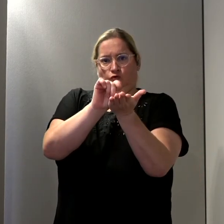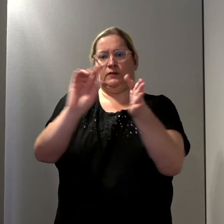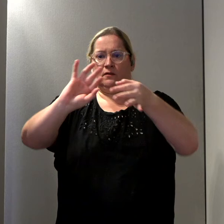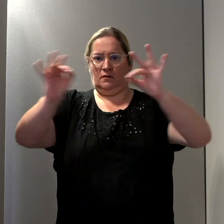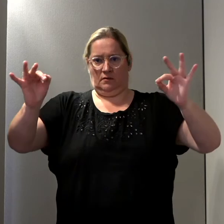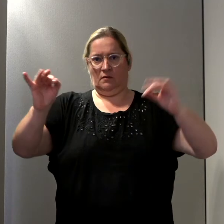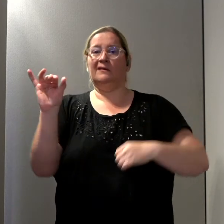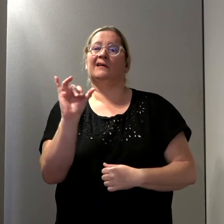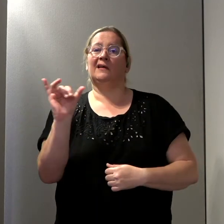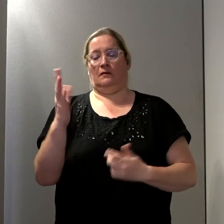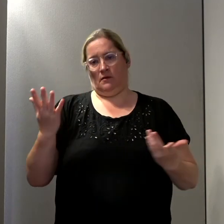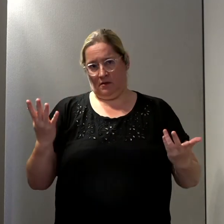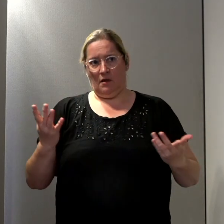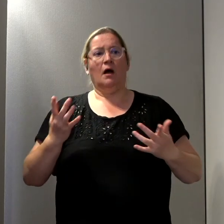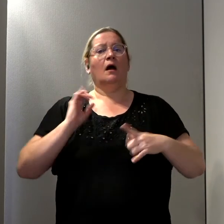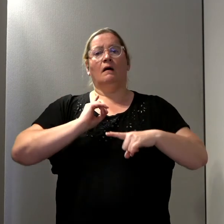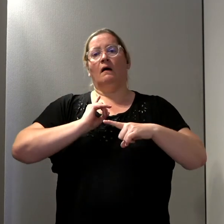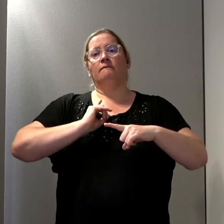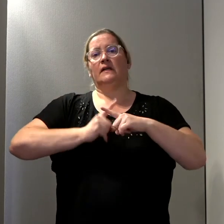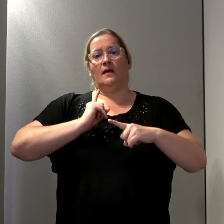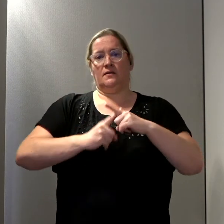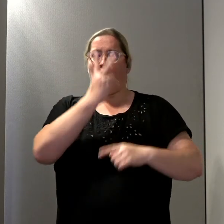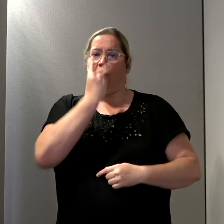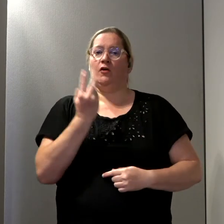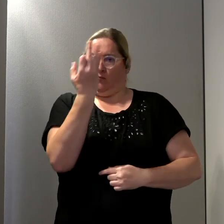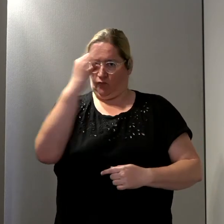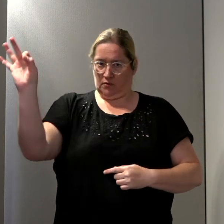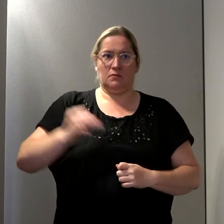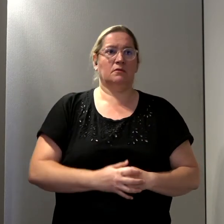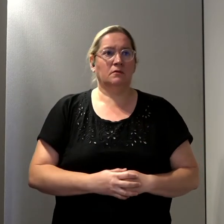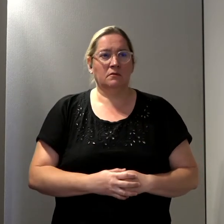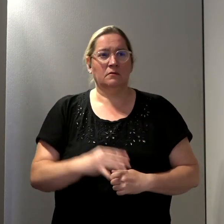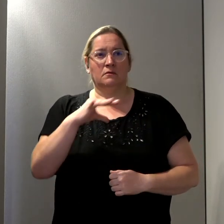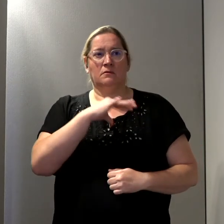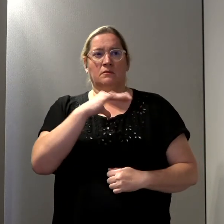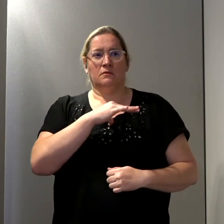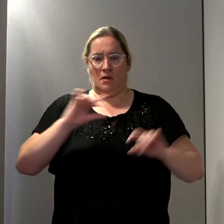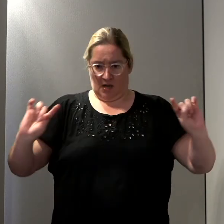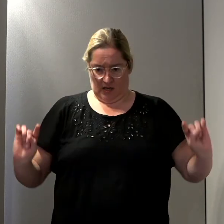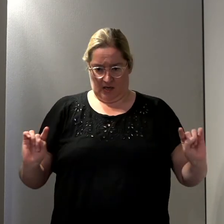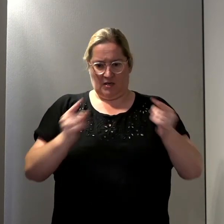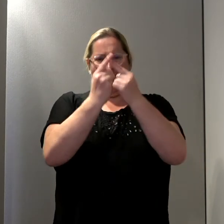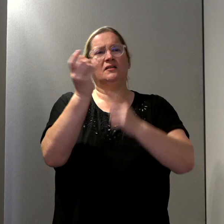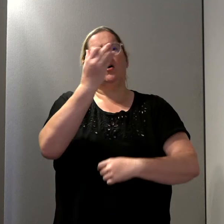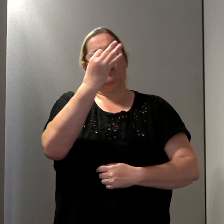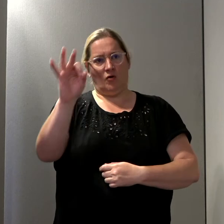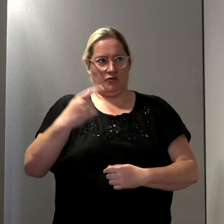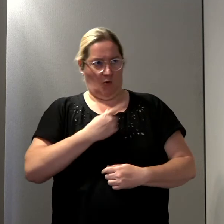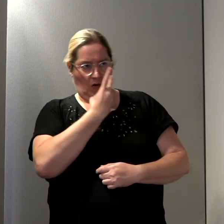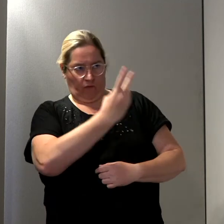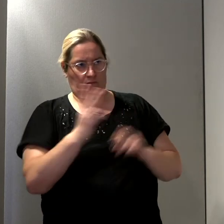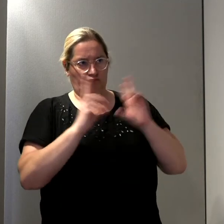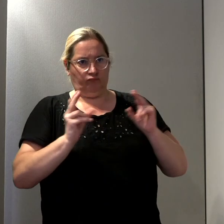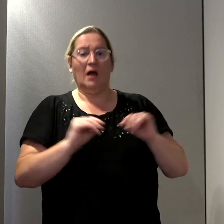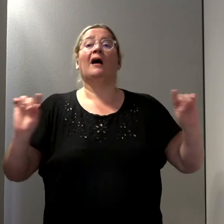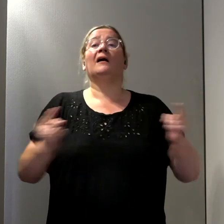de nos amis, la Fédération des aveugles de France. On a une carte de France. Moi, j'ai décrit ce que je vois.